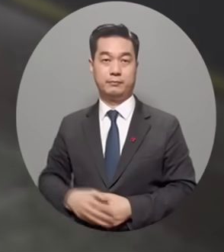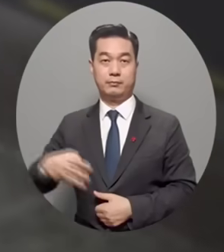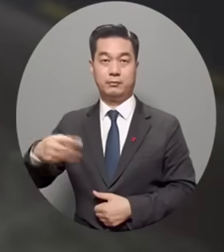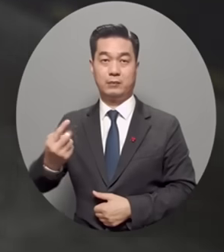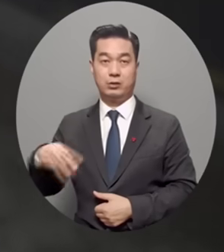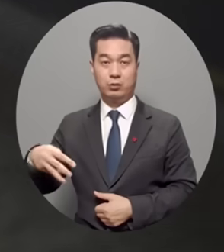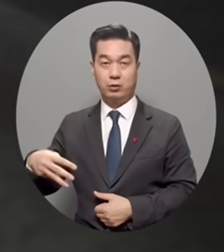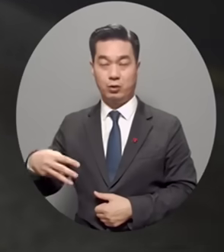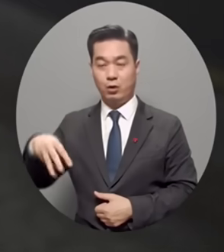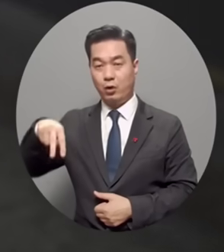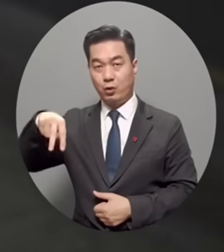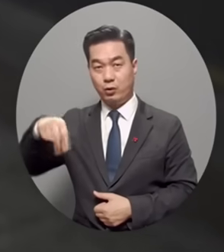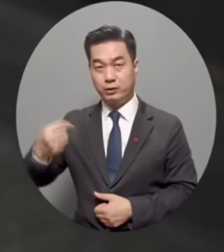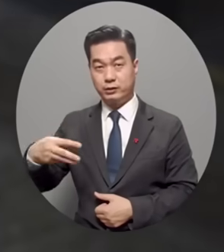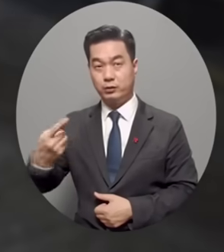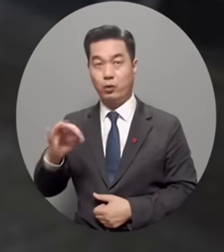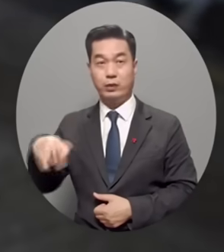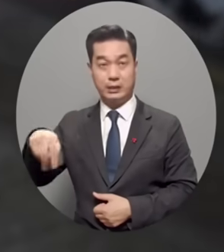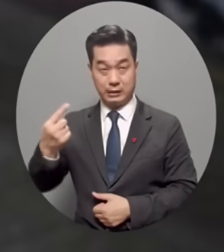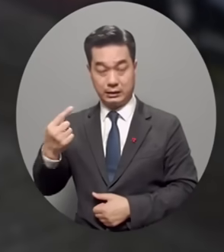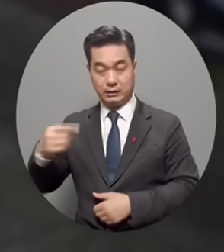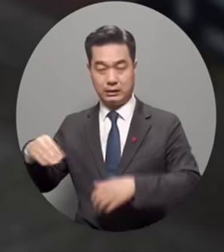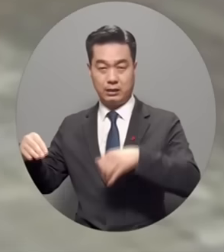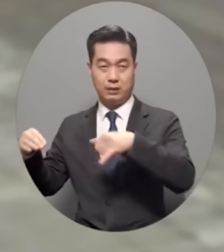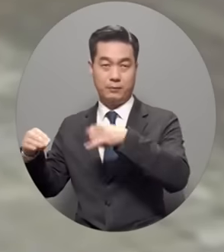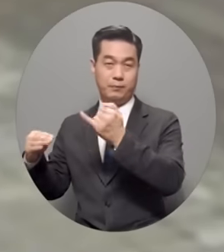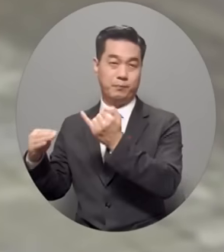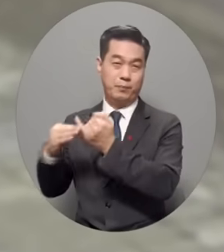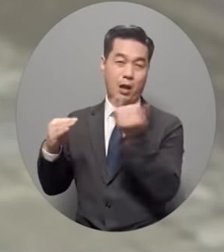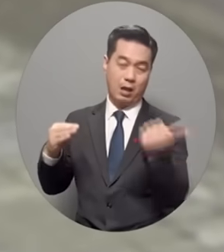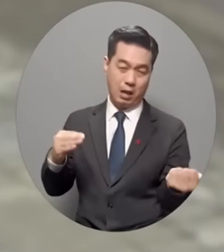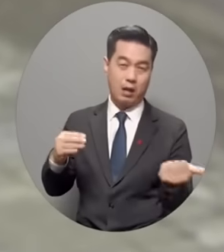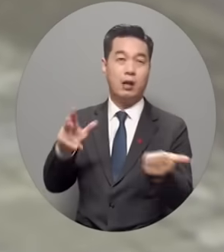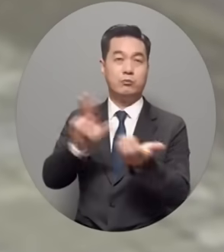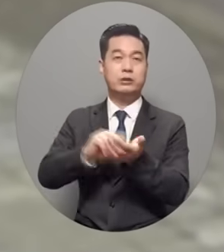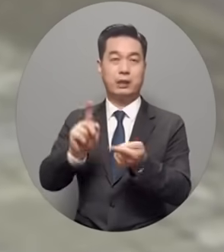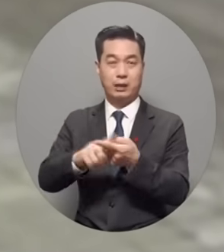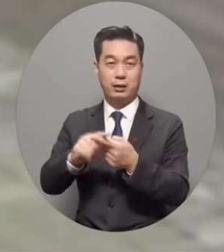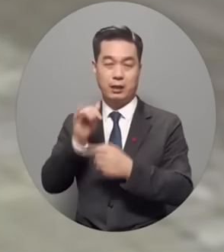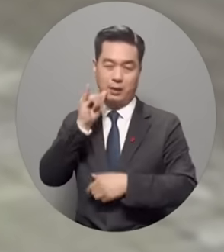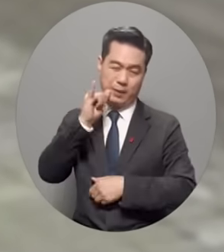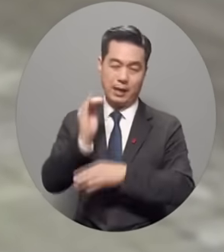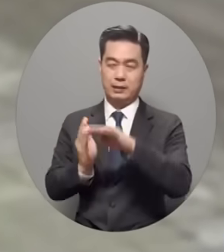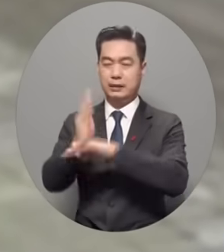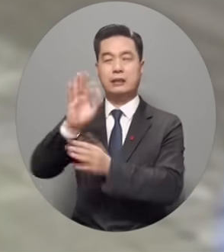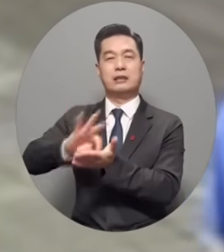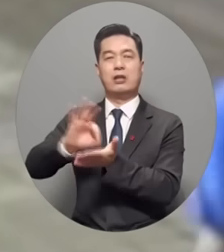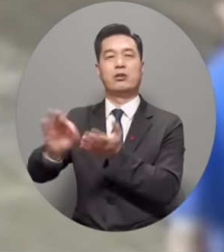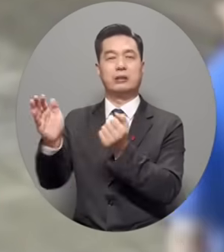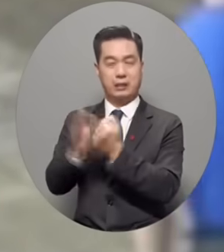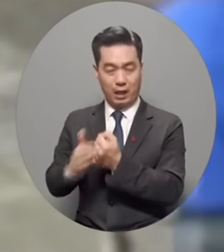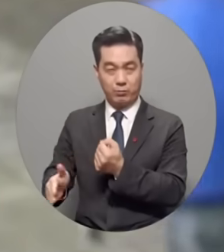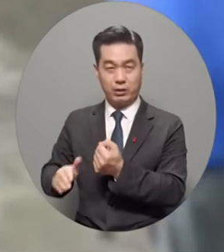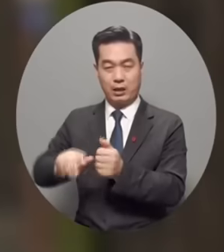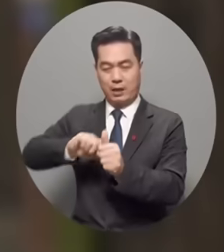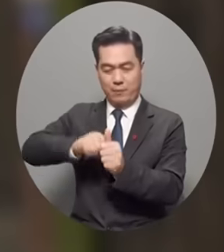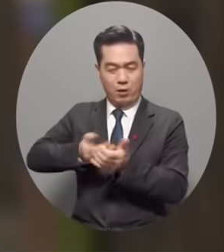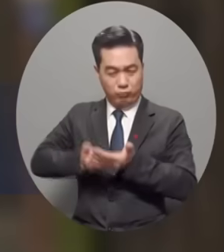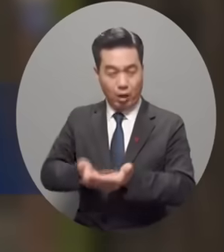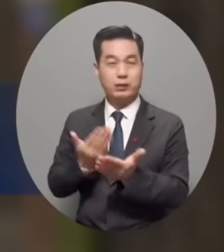사건 피해자 유족들은 의사인 염 씨가 마약류를 오남용한 탓에 사고가 났다며 엄벌을 촉구했습니다.